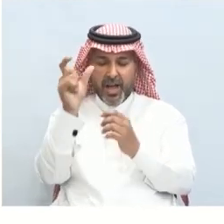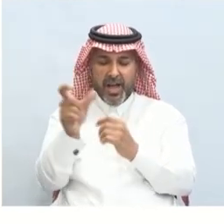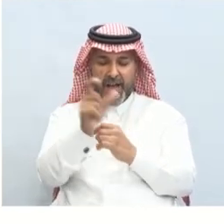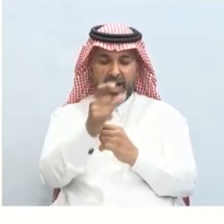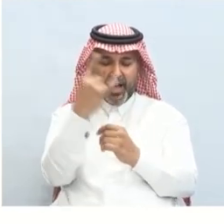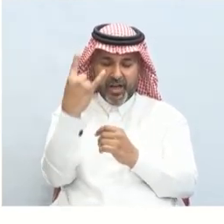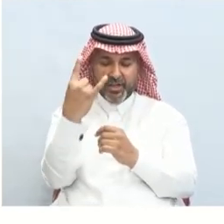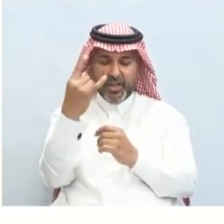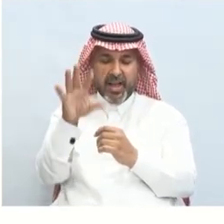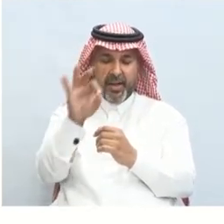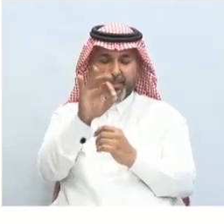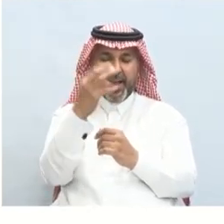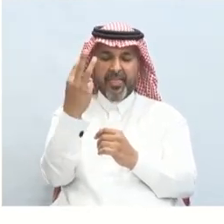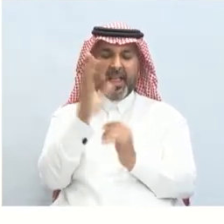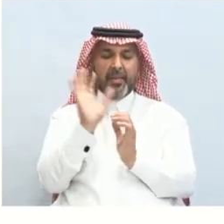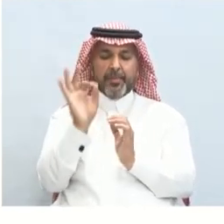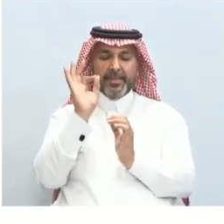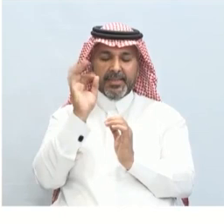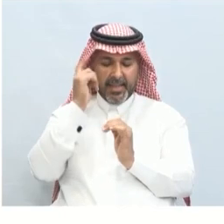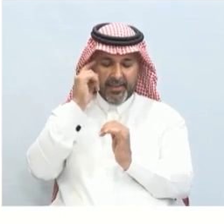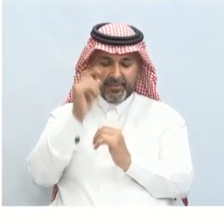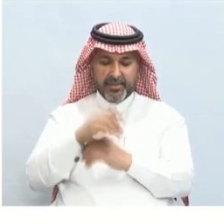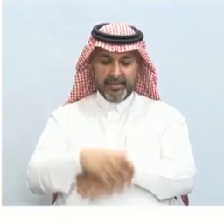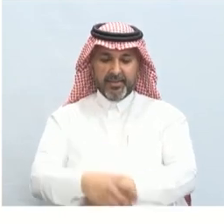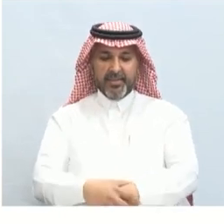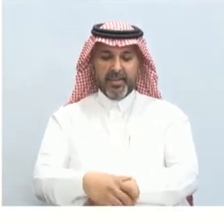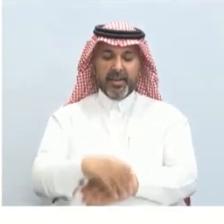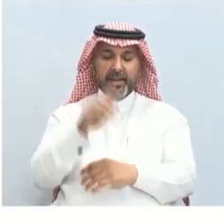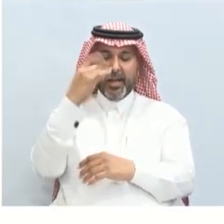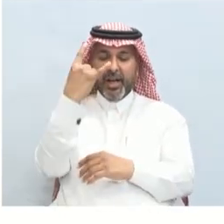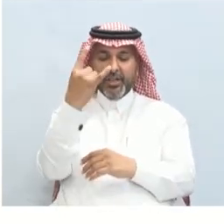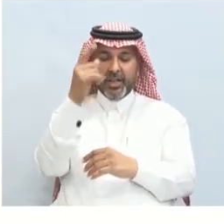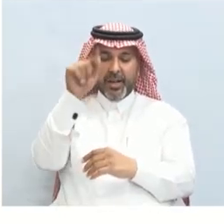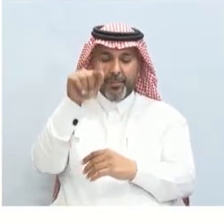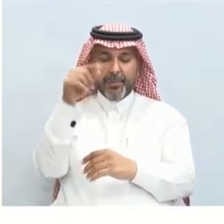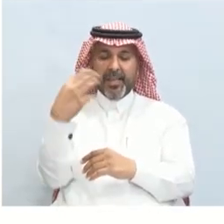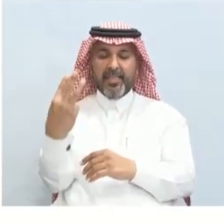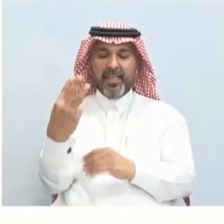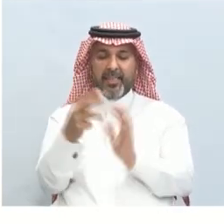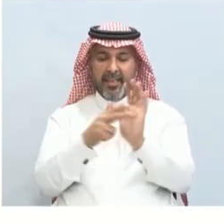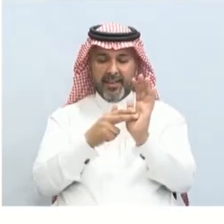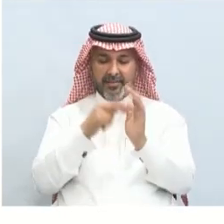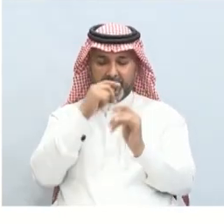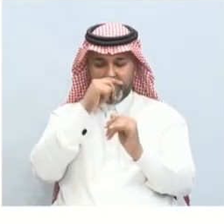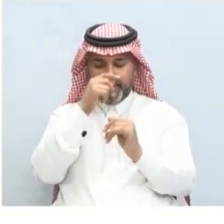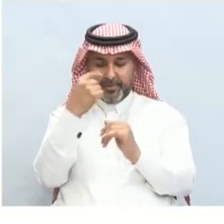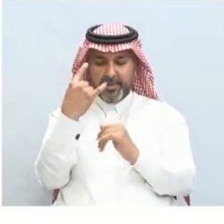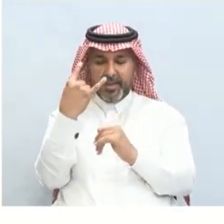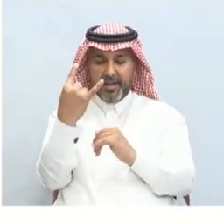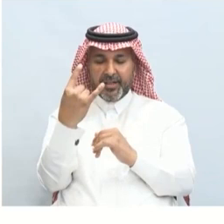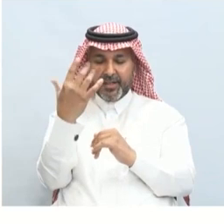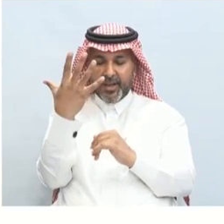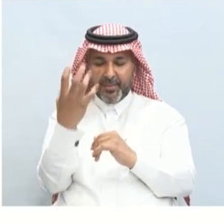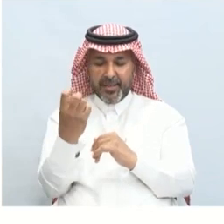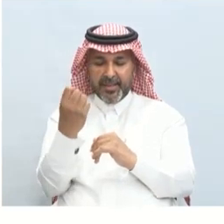نقول 10 بي 3 بهذه الصوره وبالتالي اقول والله بالنسبه للرئيس انا عندي عش خيارات اذا اخترت واحد